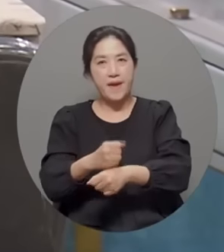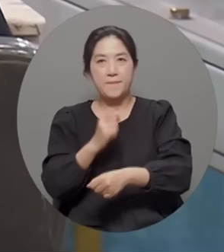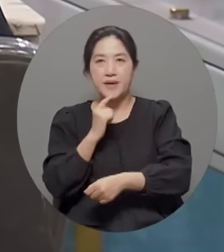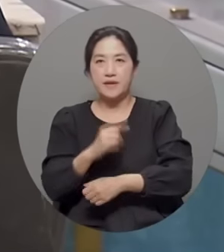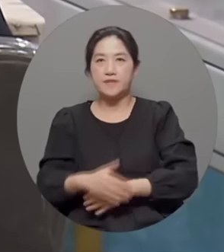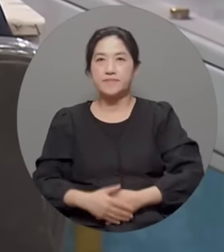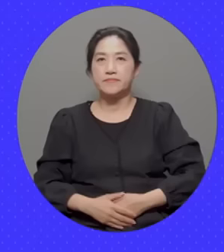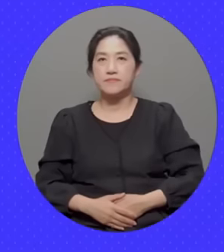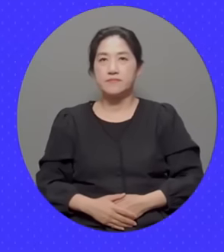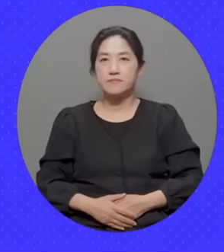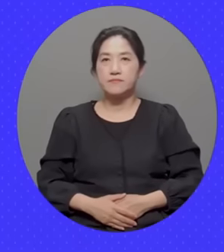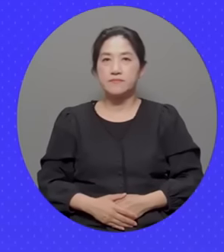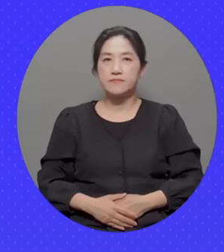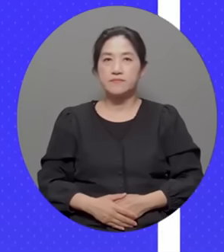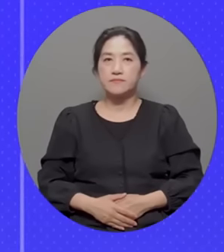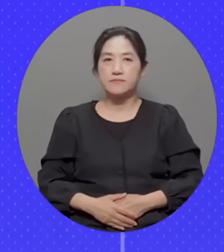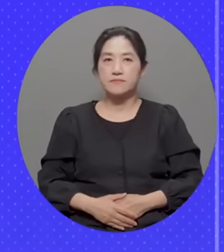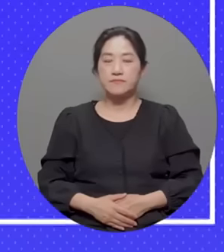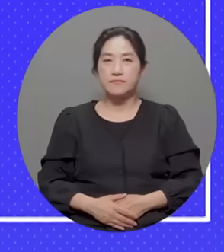정혜인입니다.